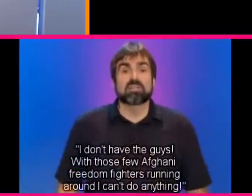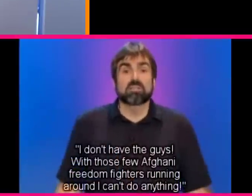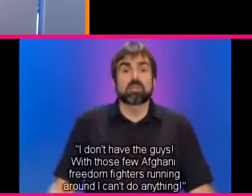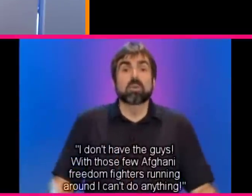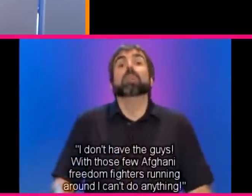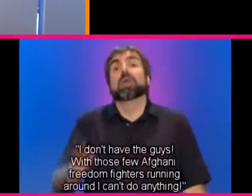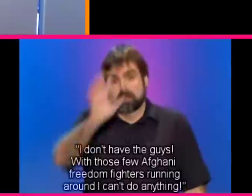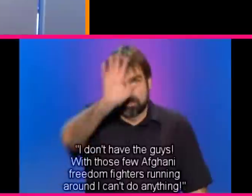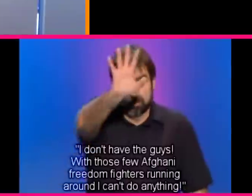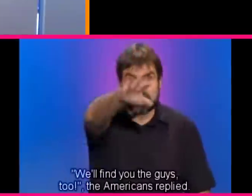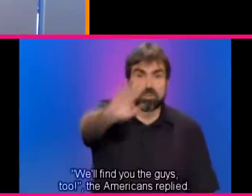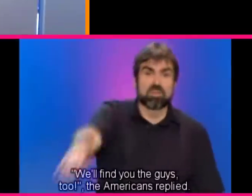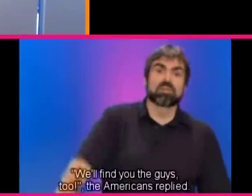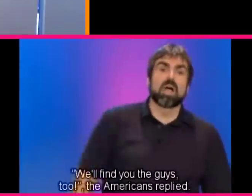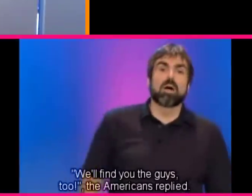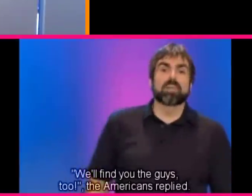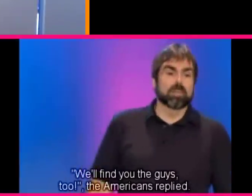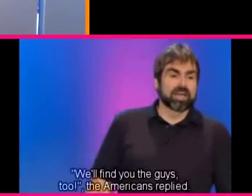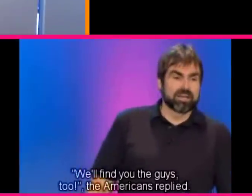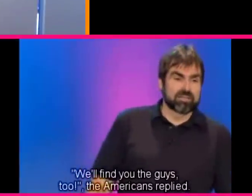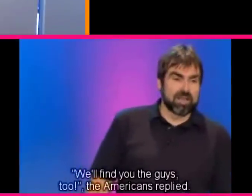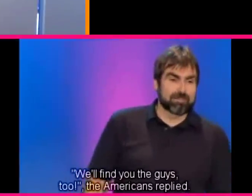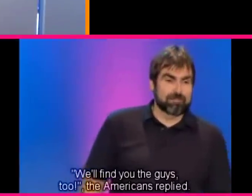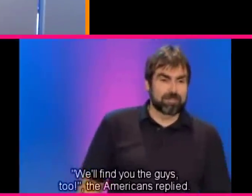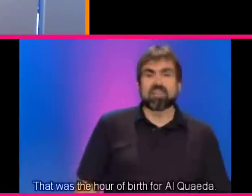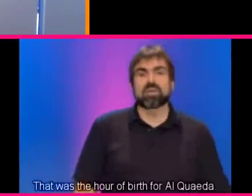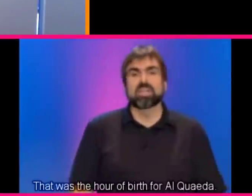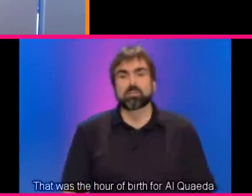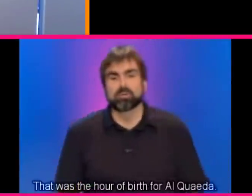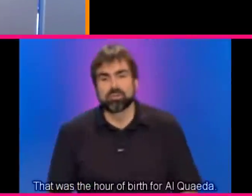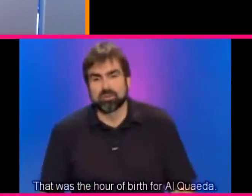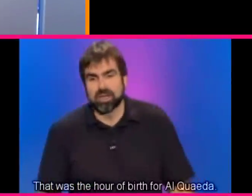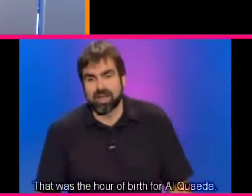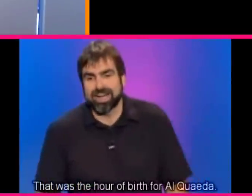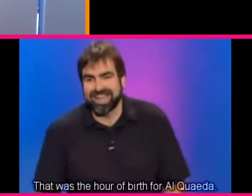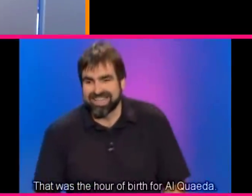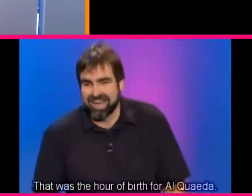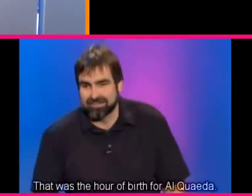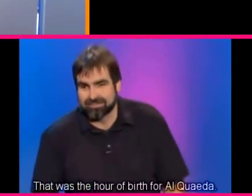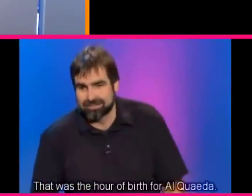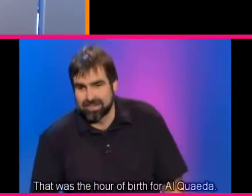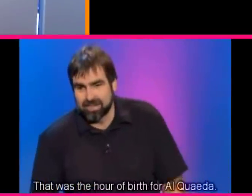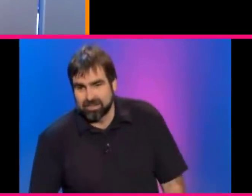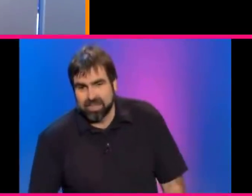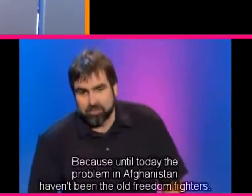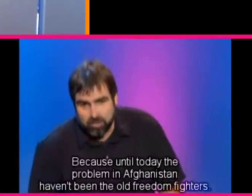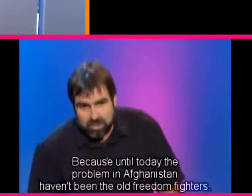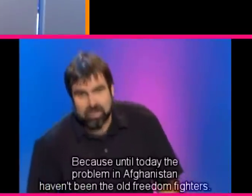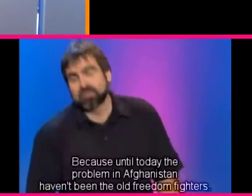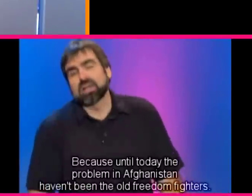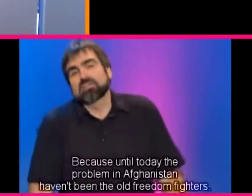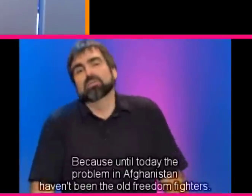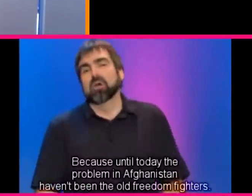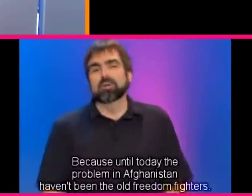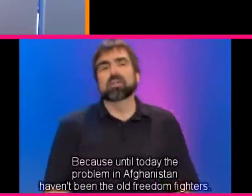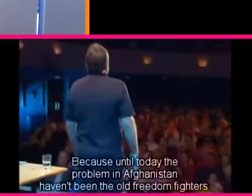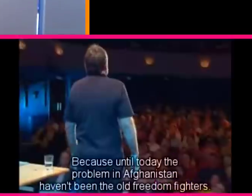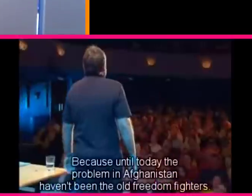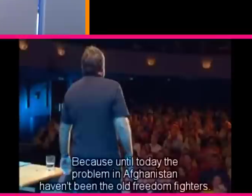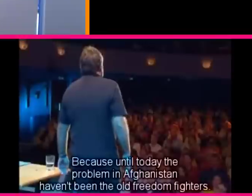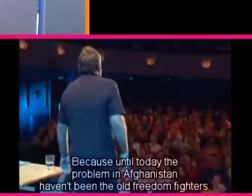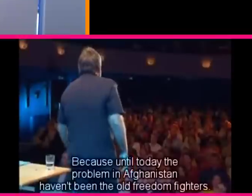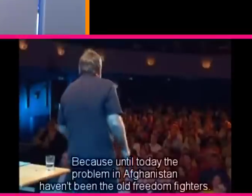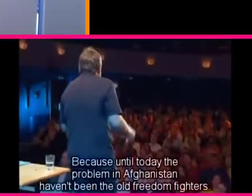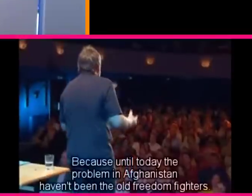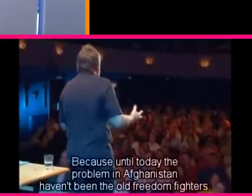da kann ich nichts zu tun leute sagen wir ja auch haben die amerikaner gesagt das war die geburtsstunde von al-kaida- das problem in afghanistan bis heute sind